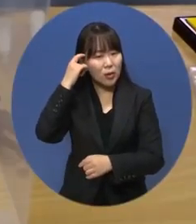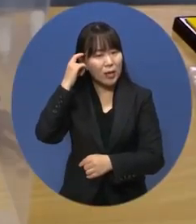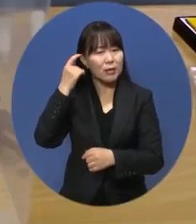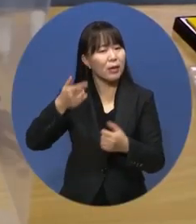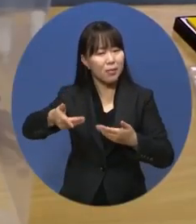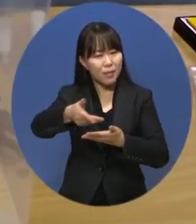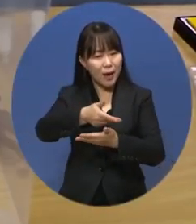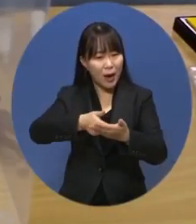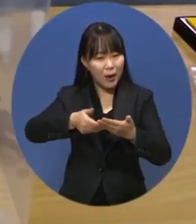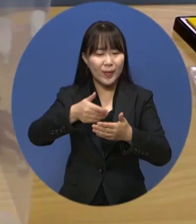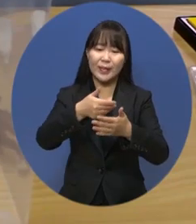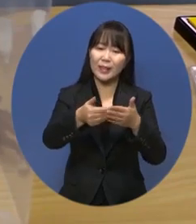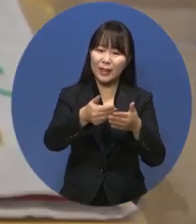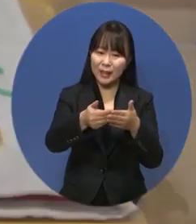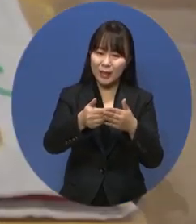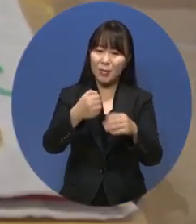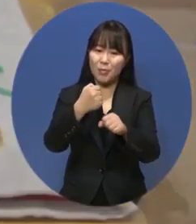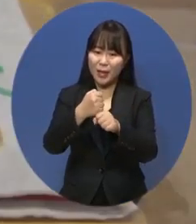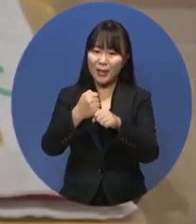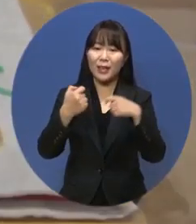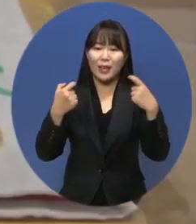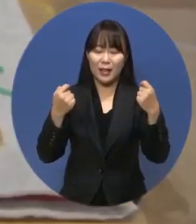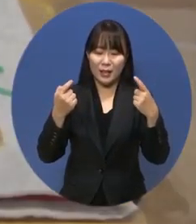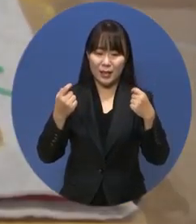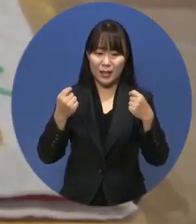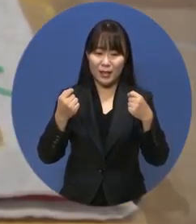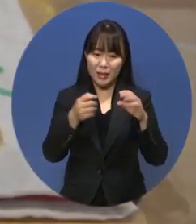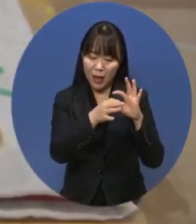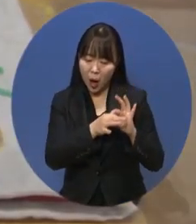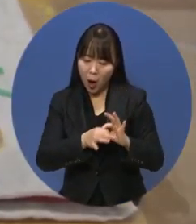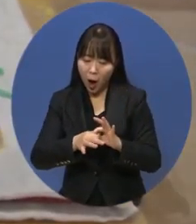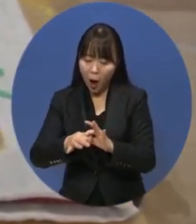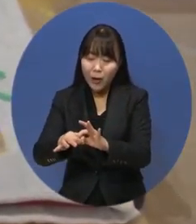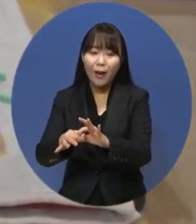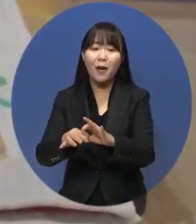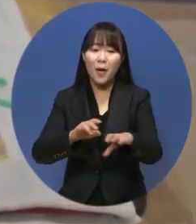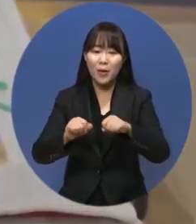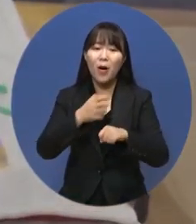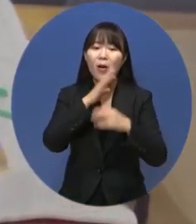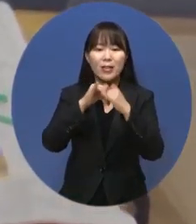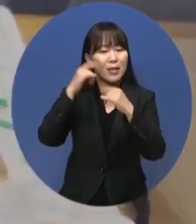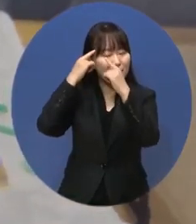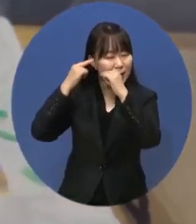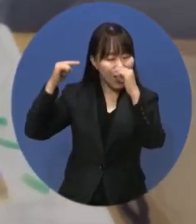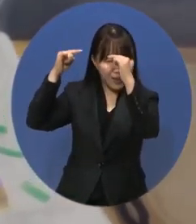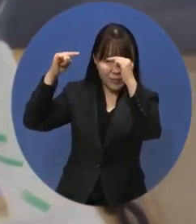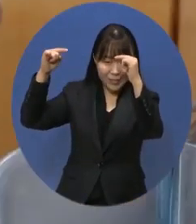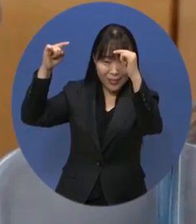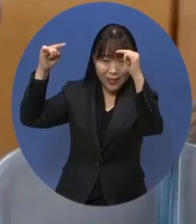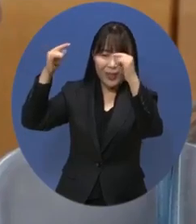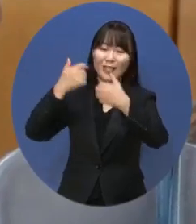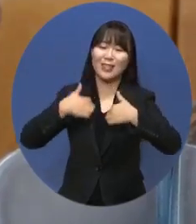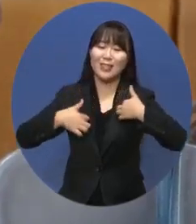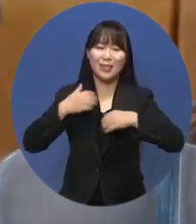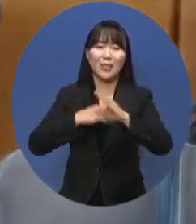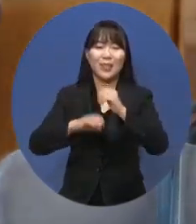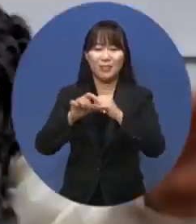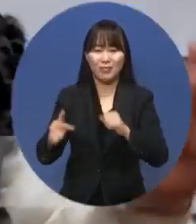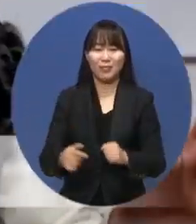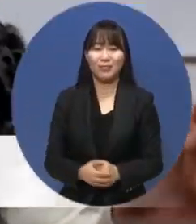나누고 그리기, 만들기와 같은 연계되는 활동으로 어르신들의 상상력에 즐거움을 더해주고